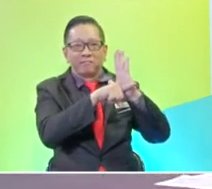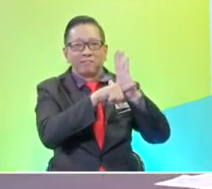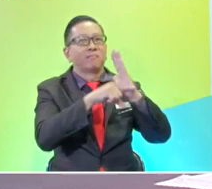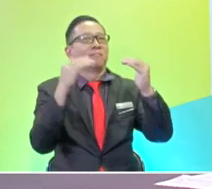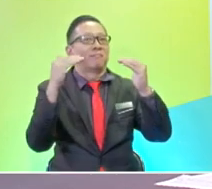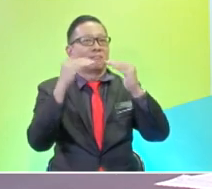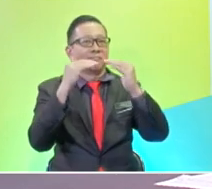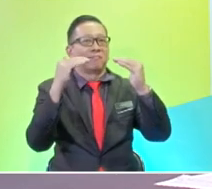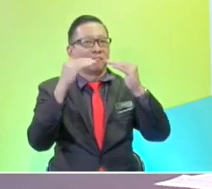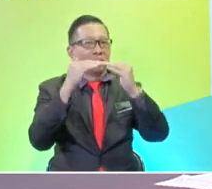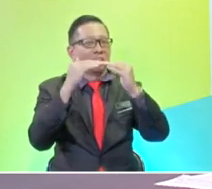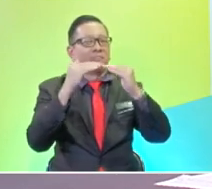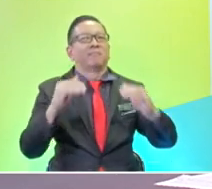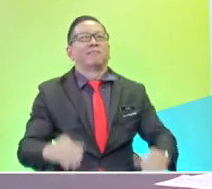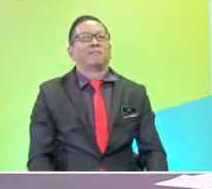dengan